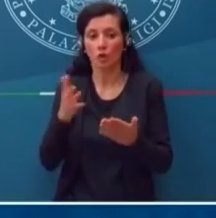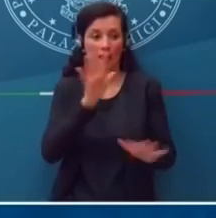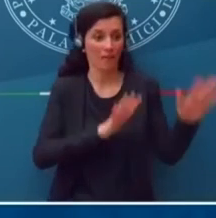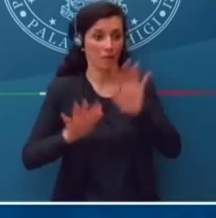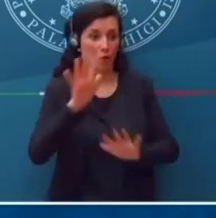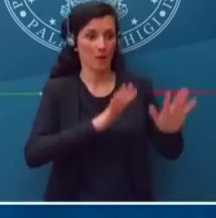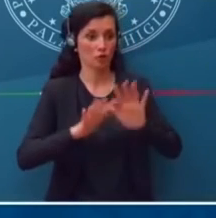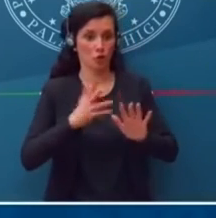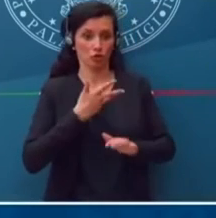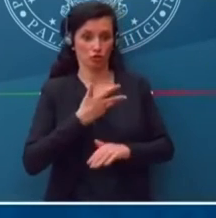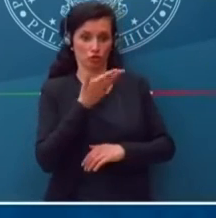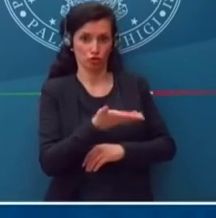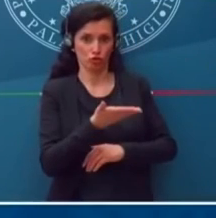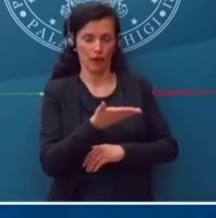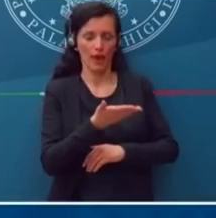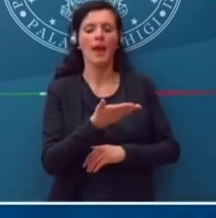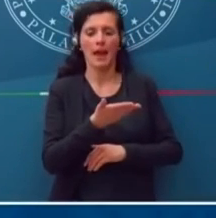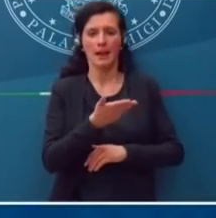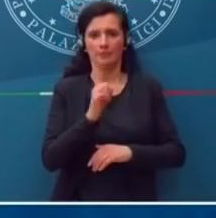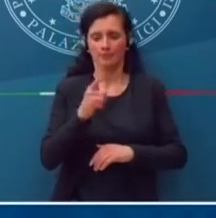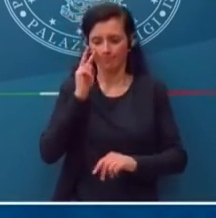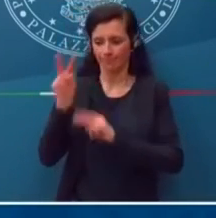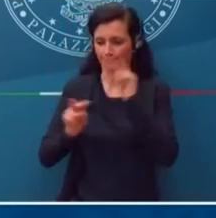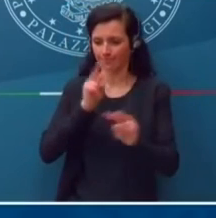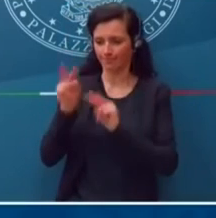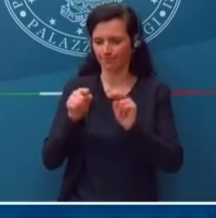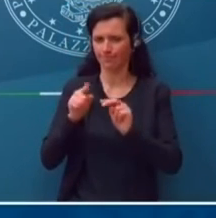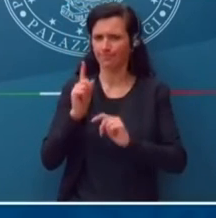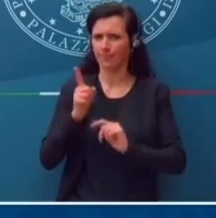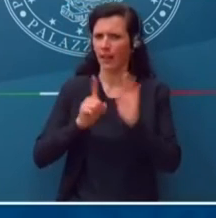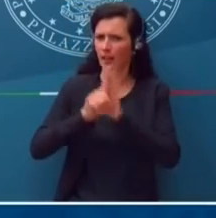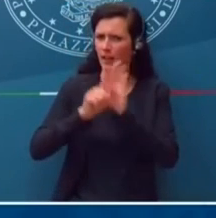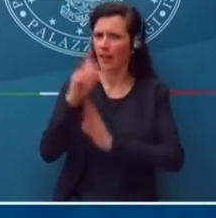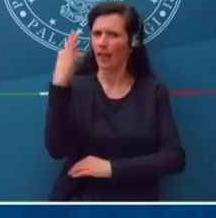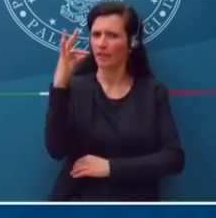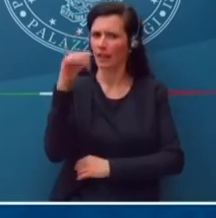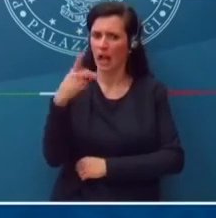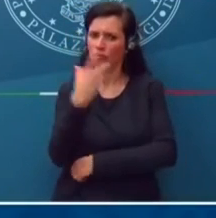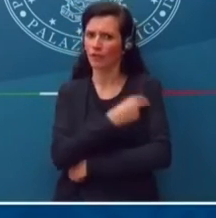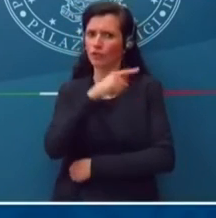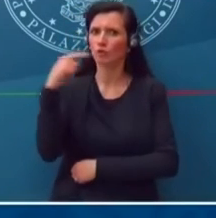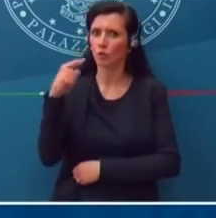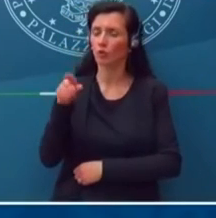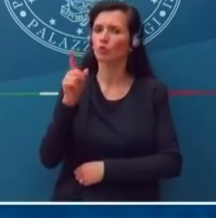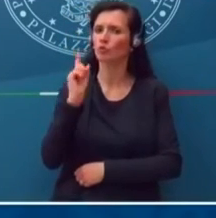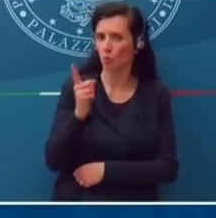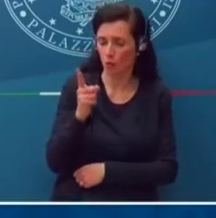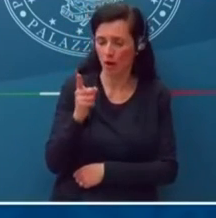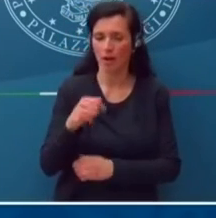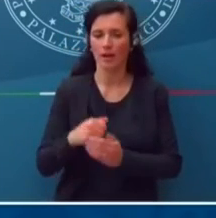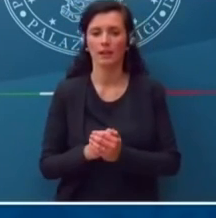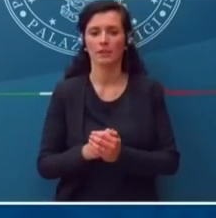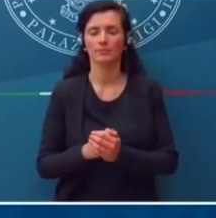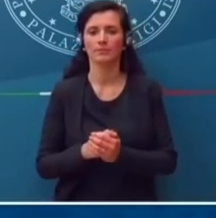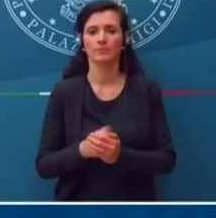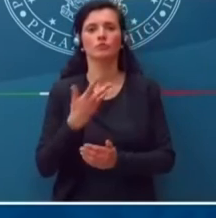disponibili rispetto al profilo di sicurezza e all'efficacia di questo vaccino. C'è stata una pubblicazione su